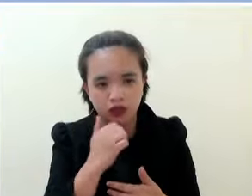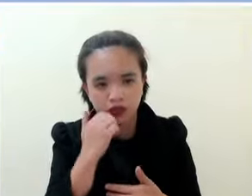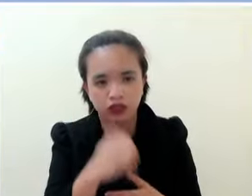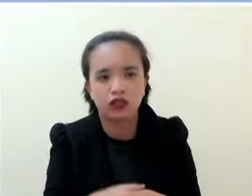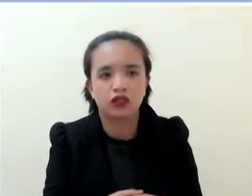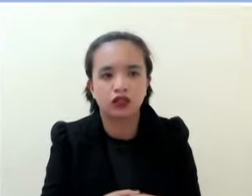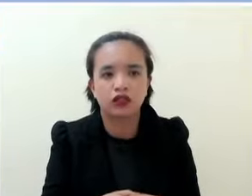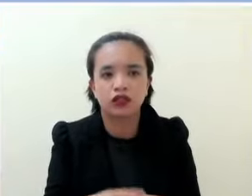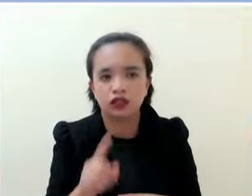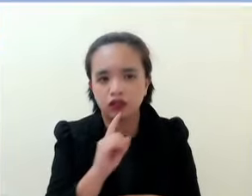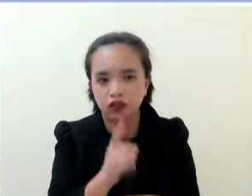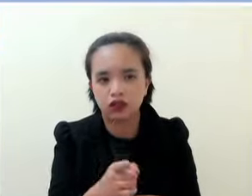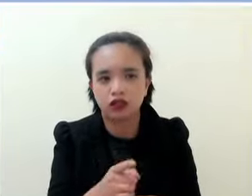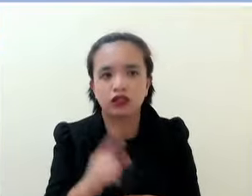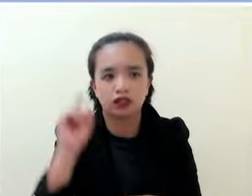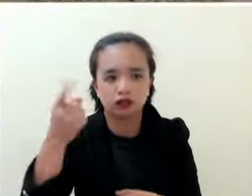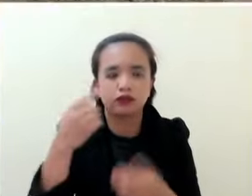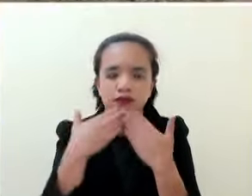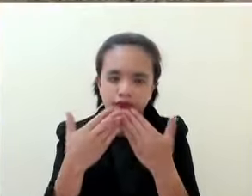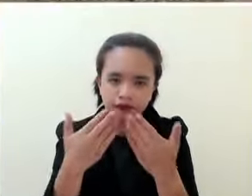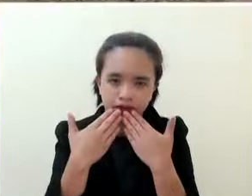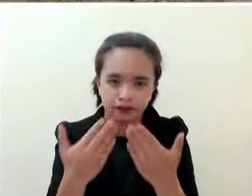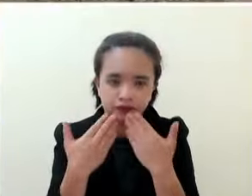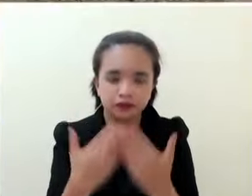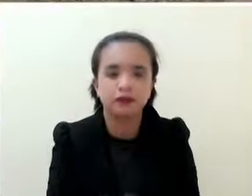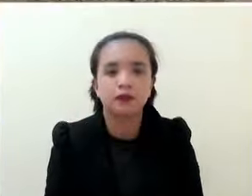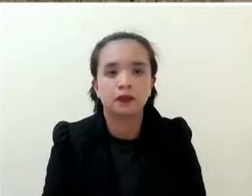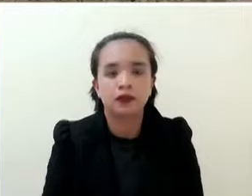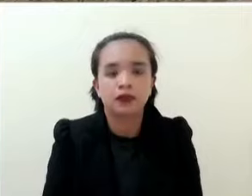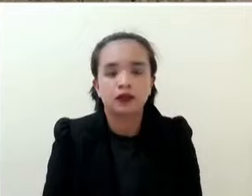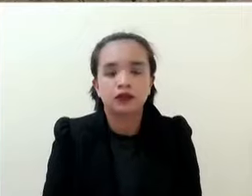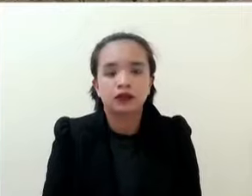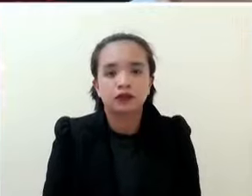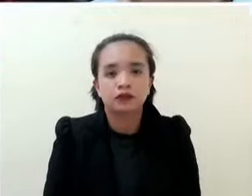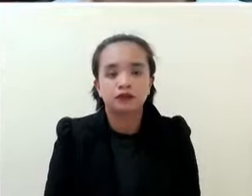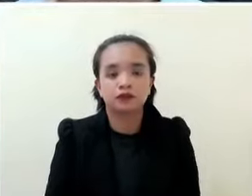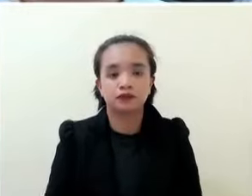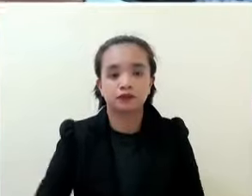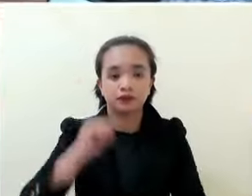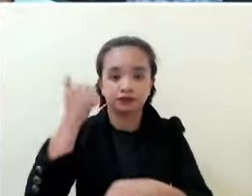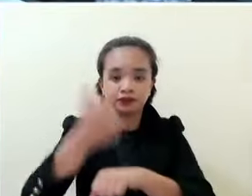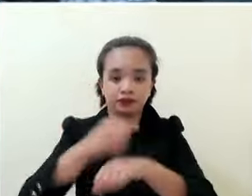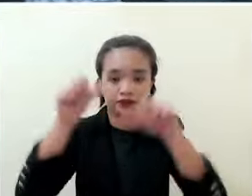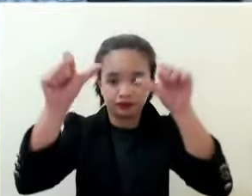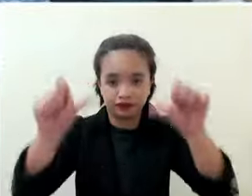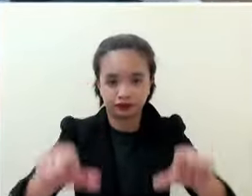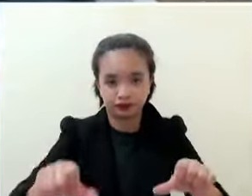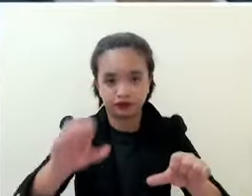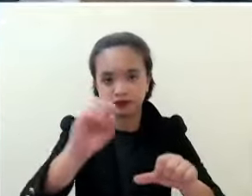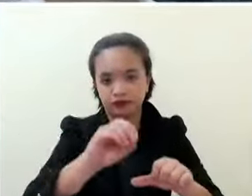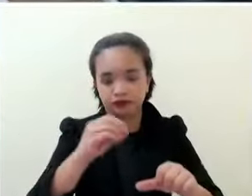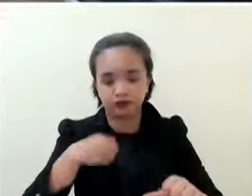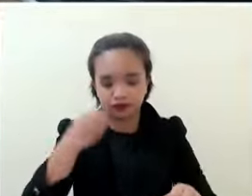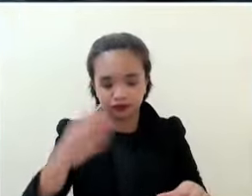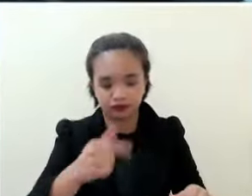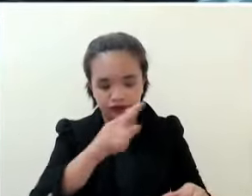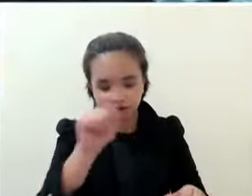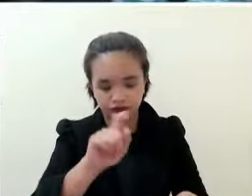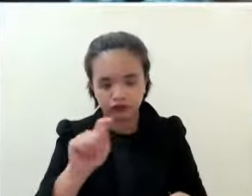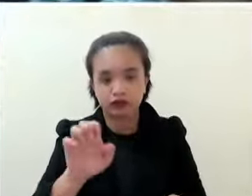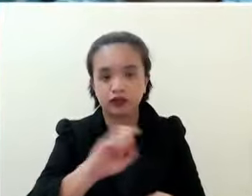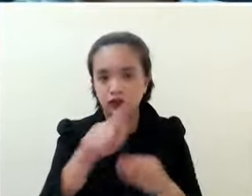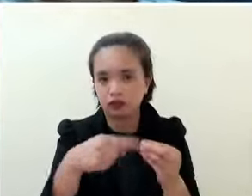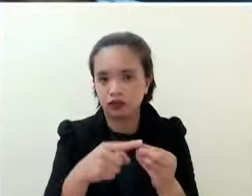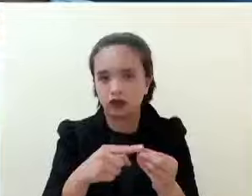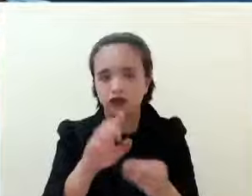Philippine history. Maraming salamat. Ilalathala sa Official Gazette ng DOLE ang final draft ng Eddie Garcia Law.